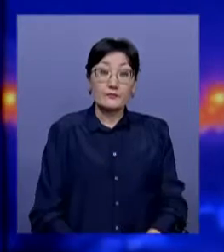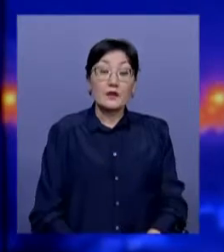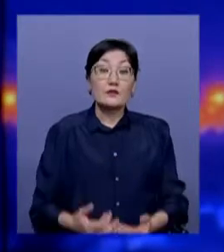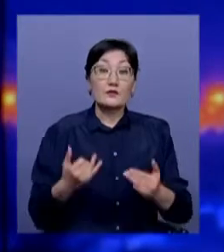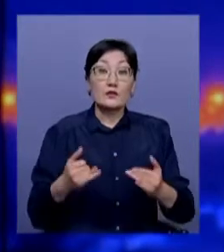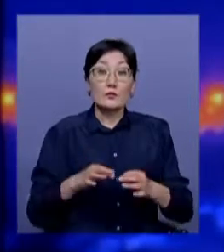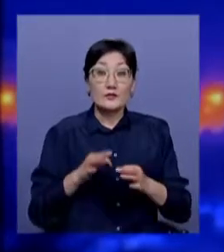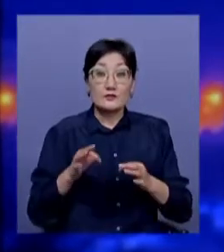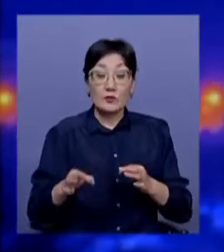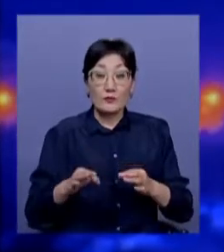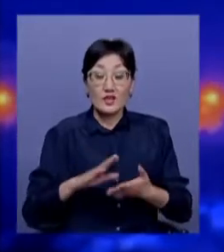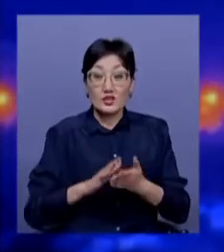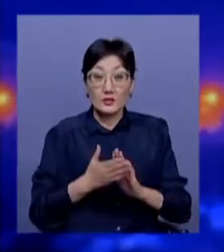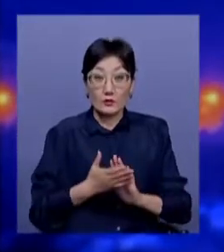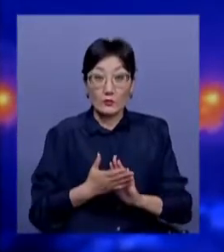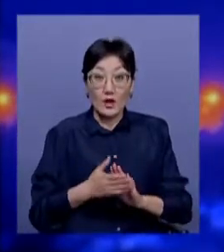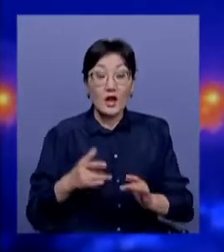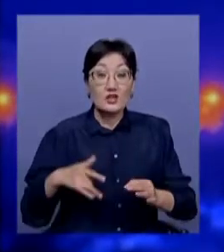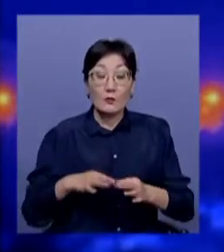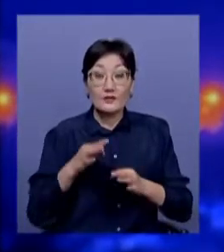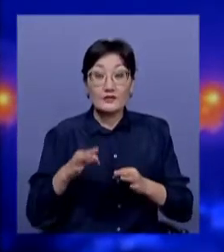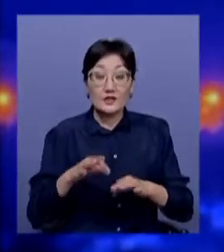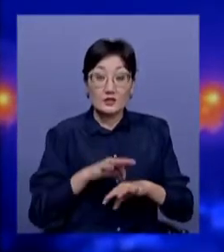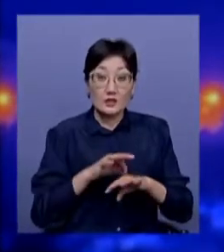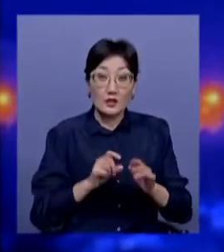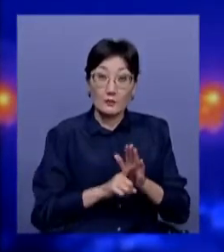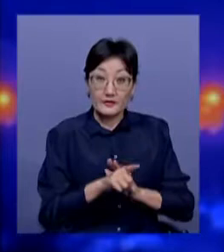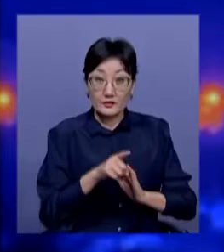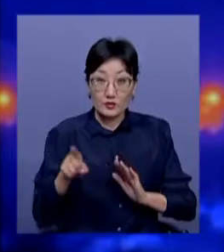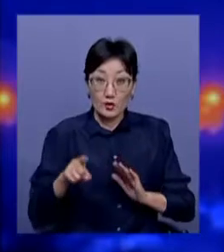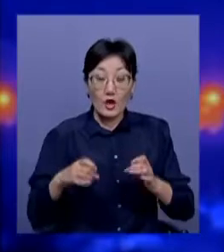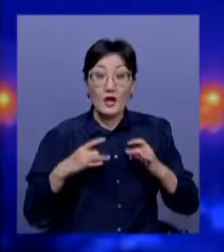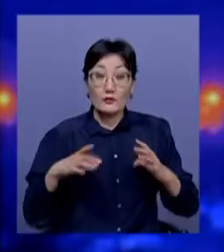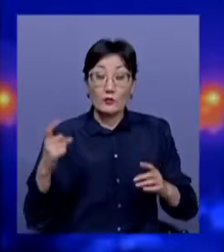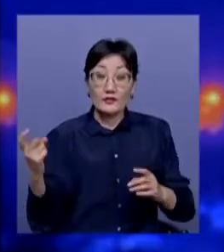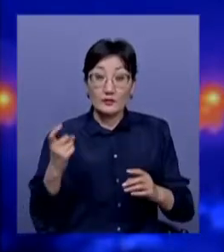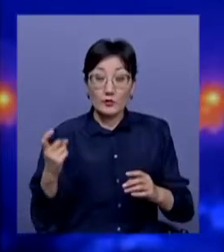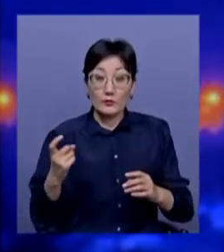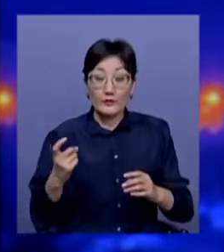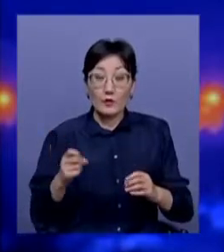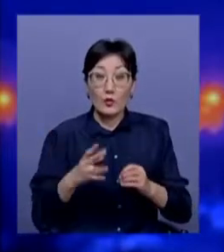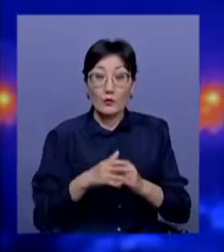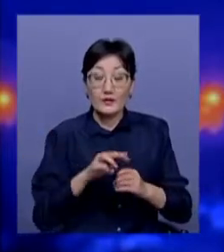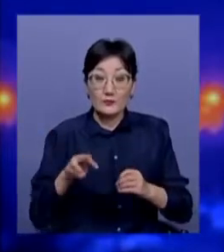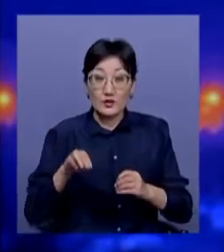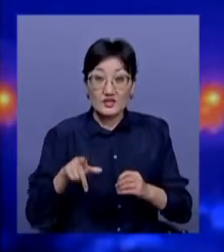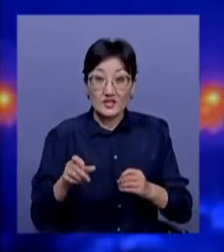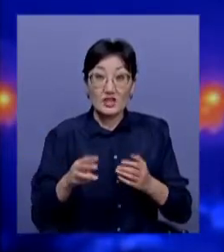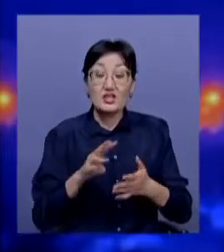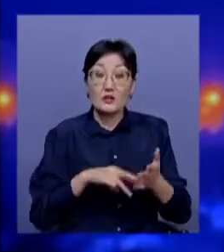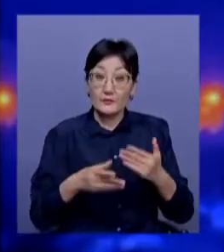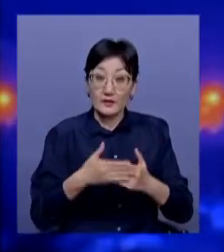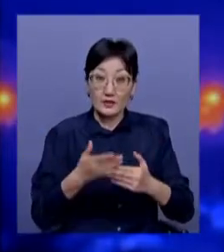Енді өңірдегі жағдайға тоқталсақ. Жамбыл облысында пандемия басталғалы тойхана иелеріне 15 миллион теңге көлемінде айыппұл